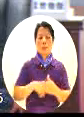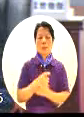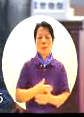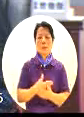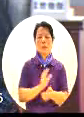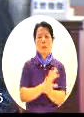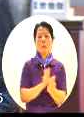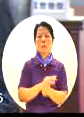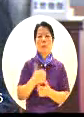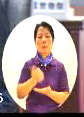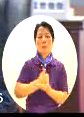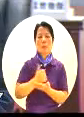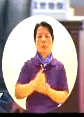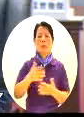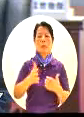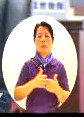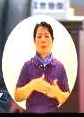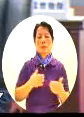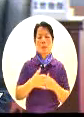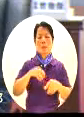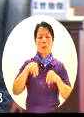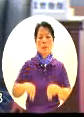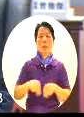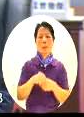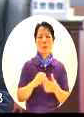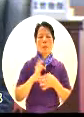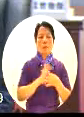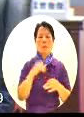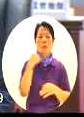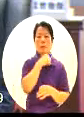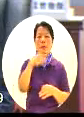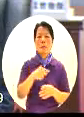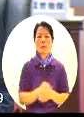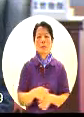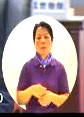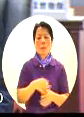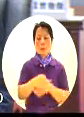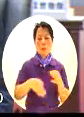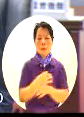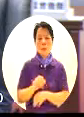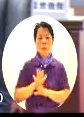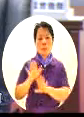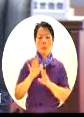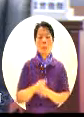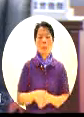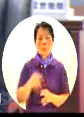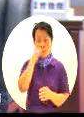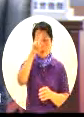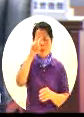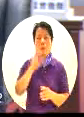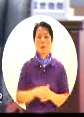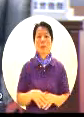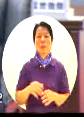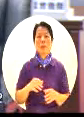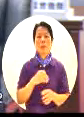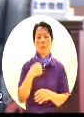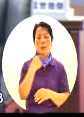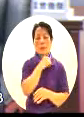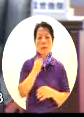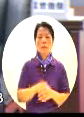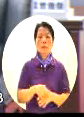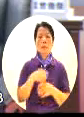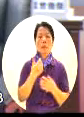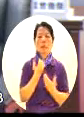哈，这些。都是为了台湾的经济发展哈，希望台湾能够多一